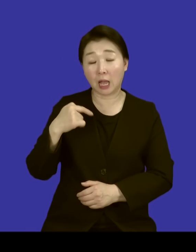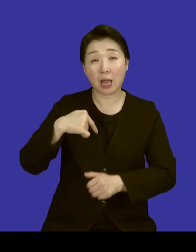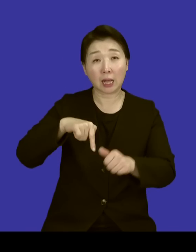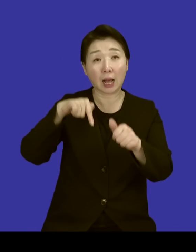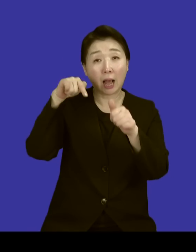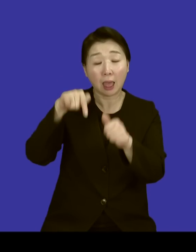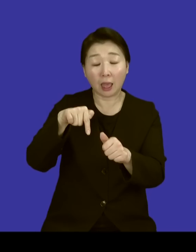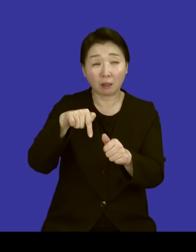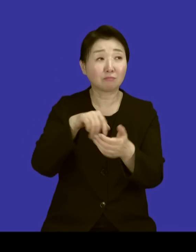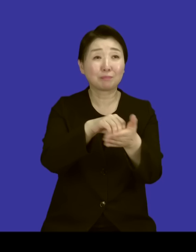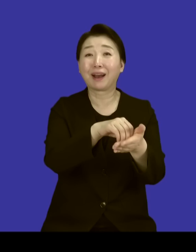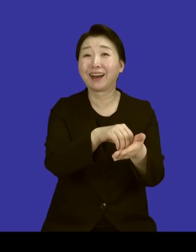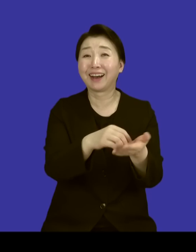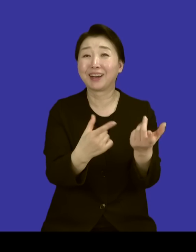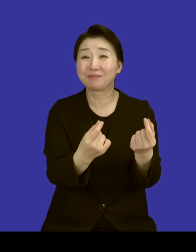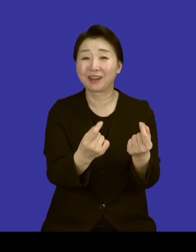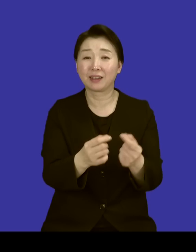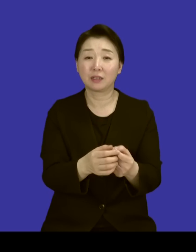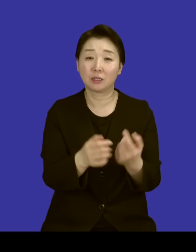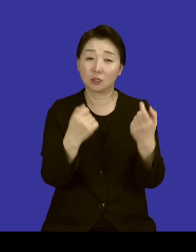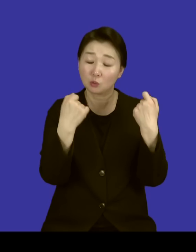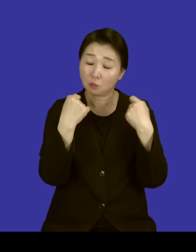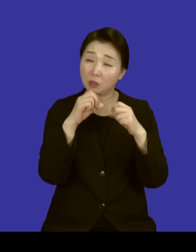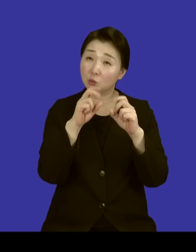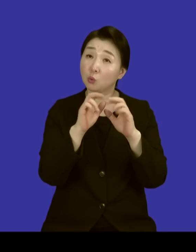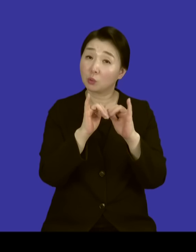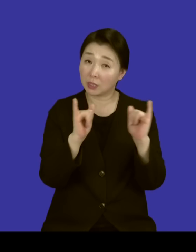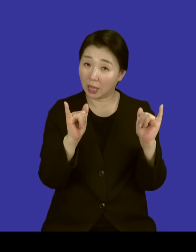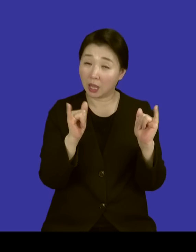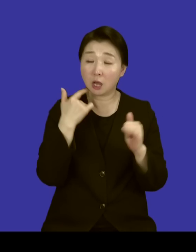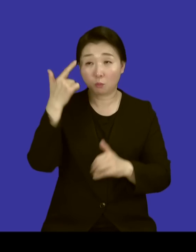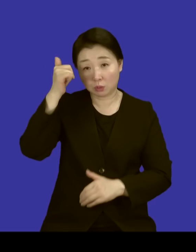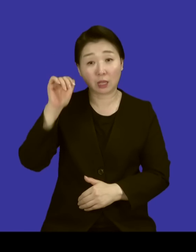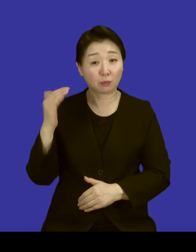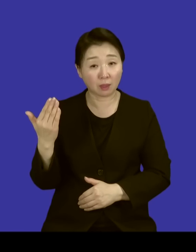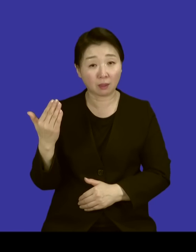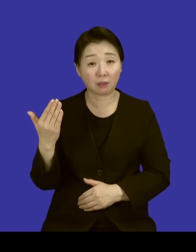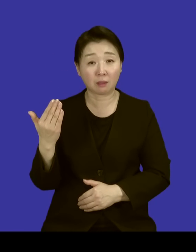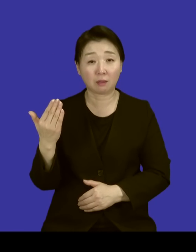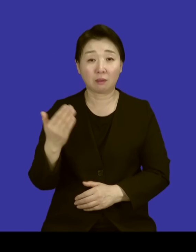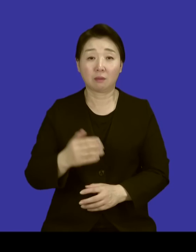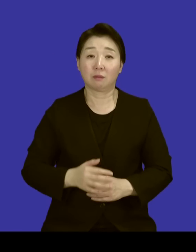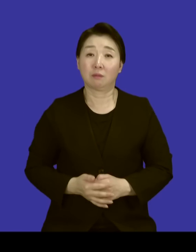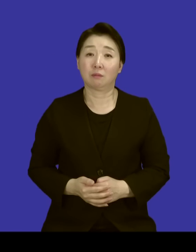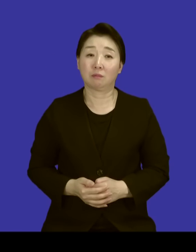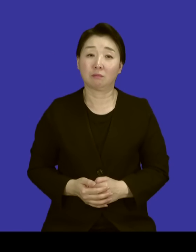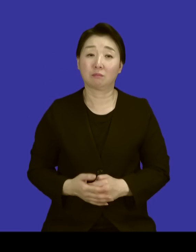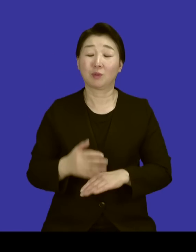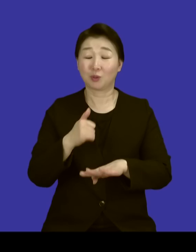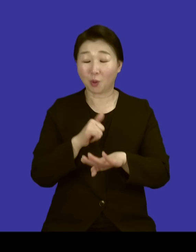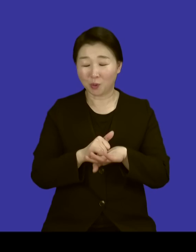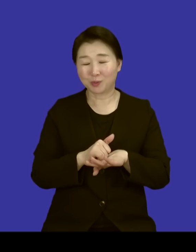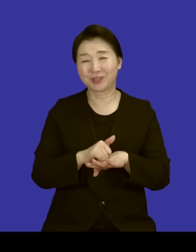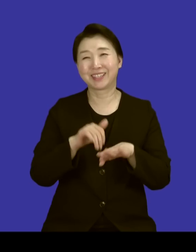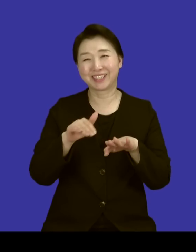이렇게 이야기하면서 졸업하고 전도사하고 목사하고 뭐 이러다 보니까 여기까지